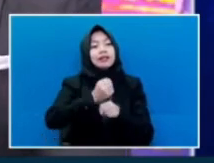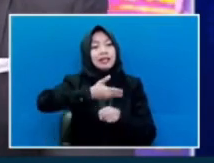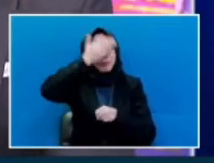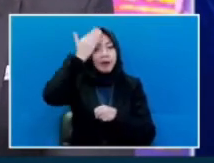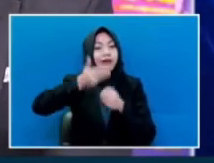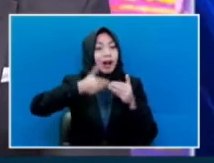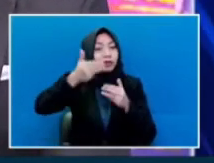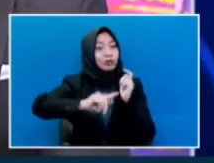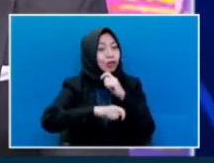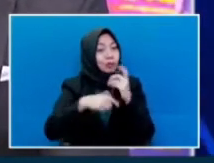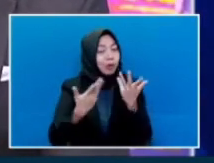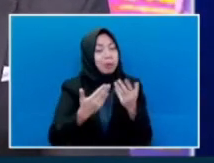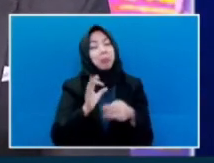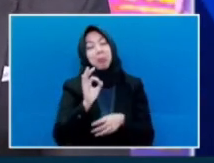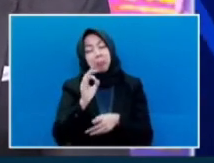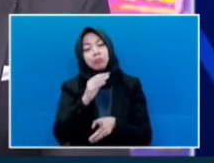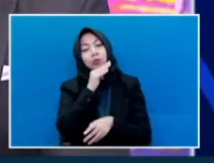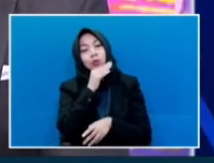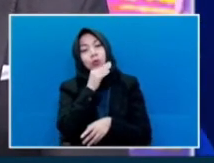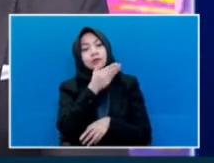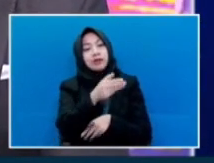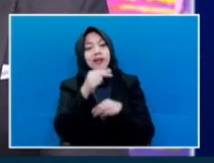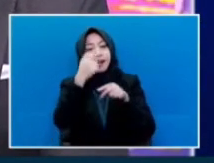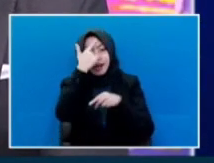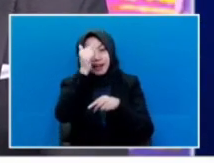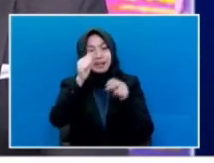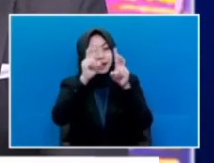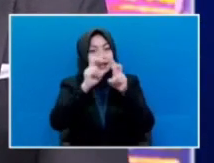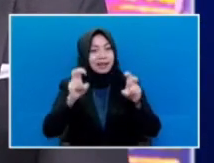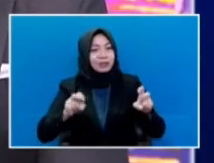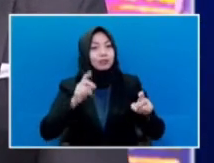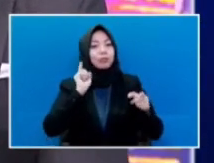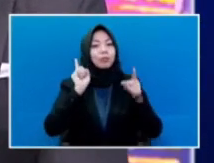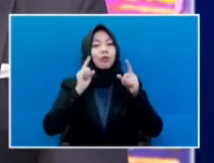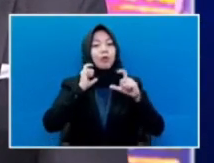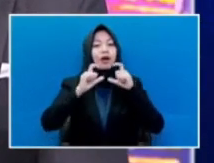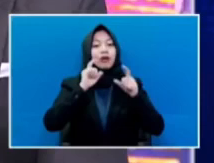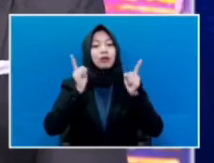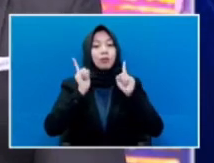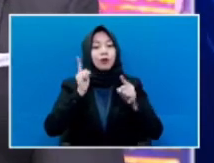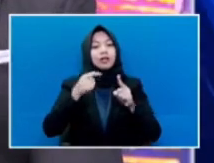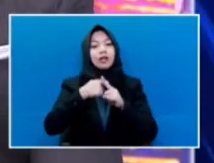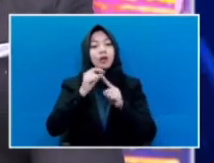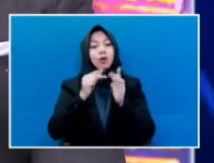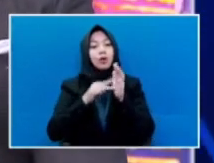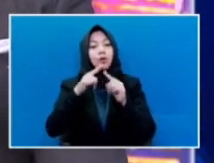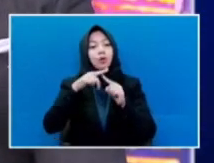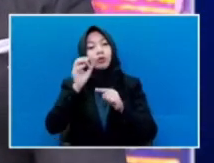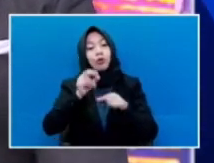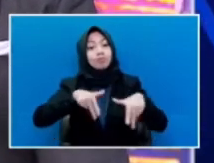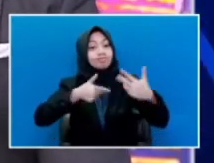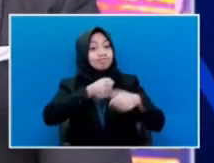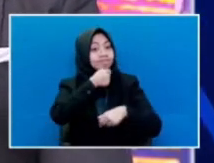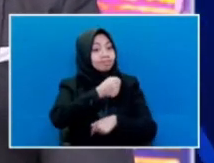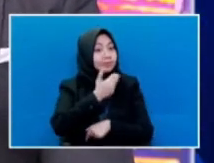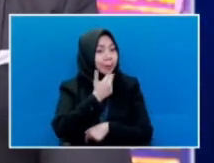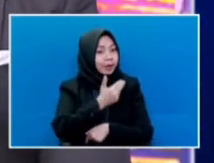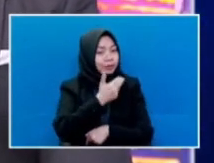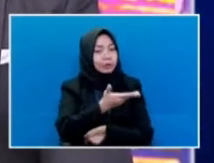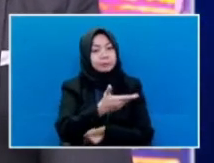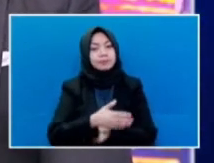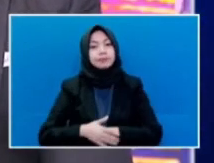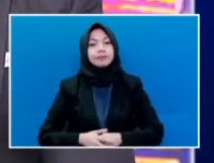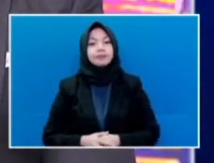Raka nih Terima kasih analis komunikasi politik dari Universitas Pajajaran Mas Kunto adbowo telah bergabung bersama kami di Kompas malam Salam